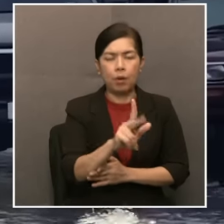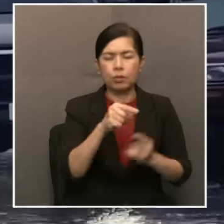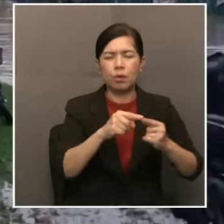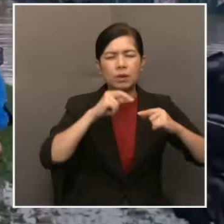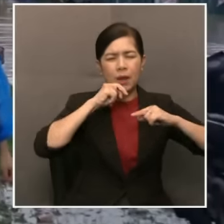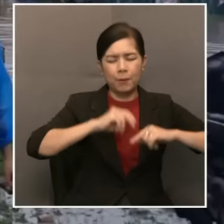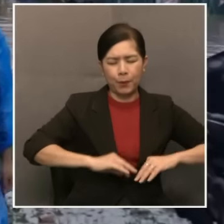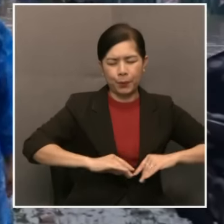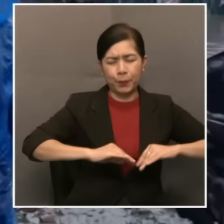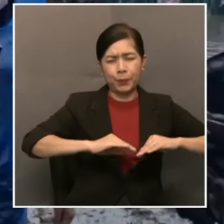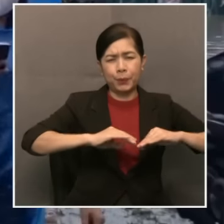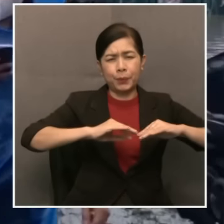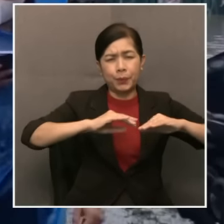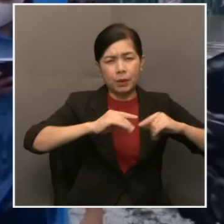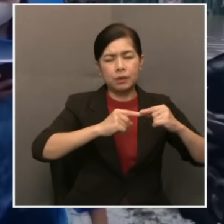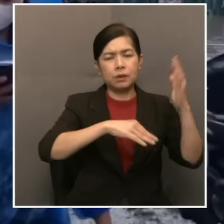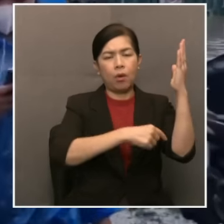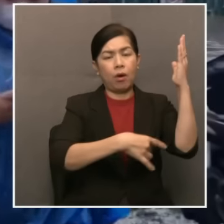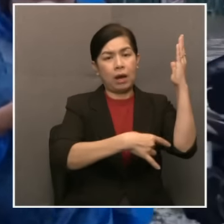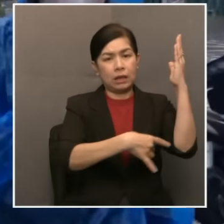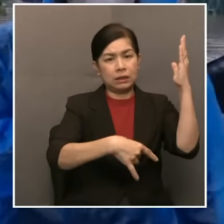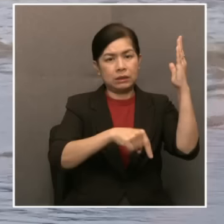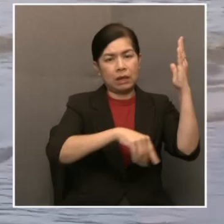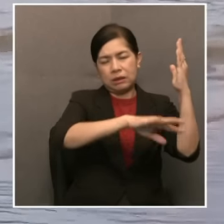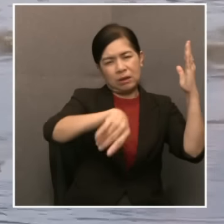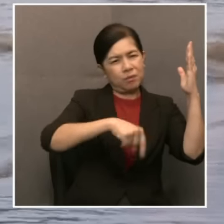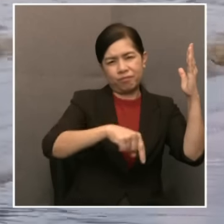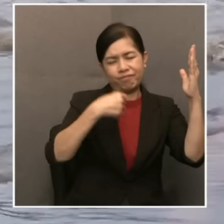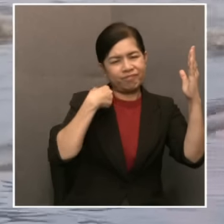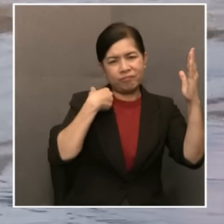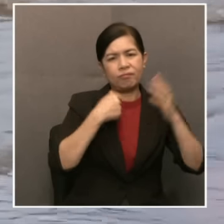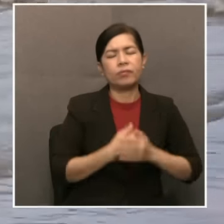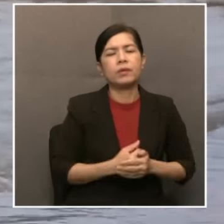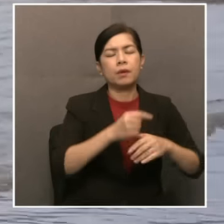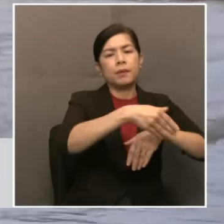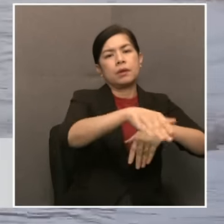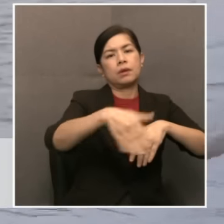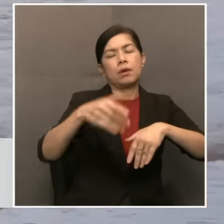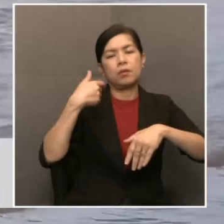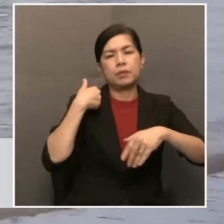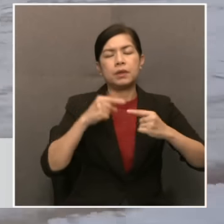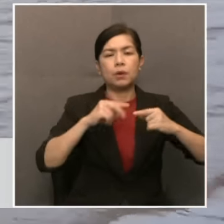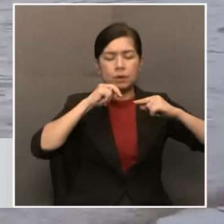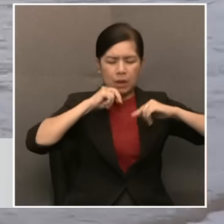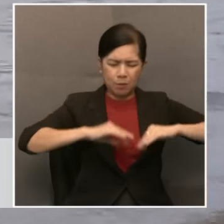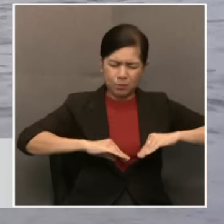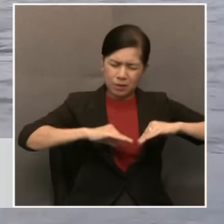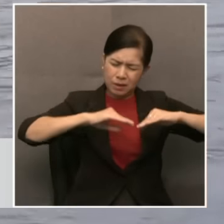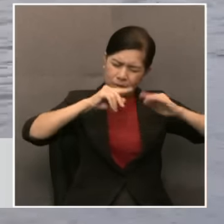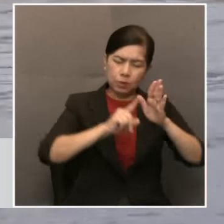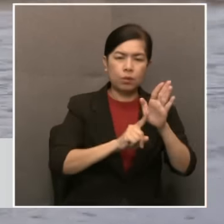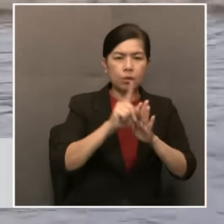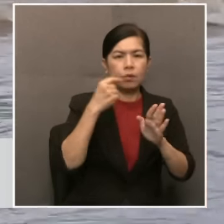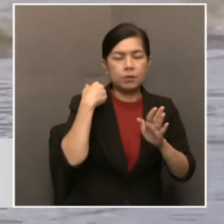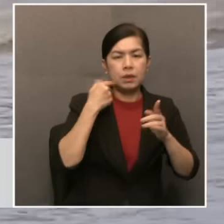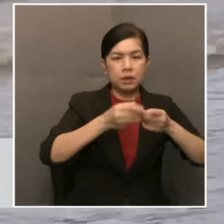วมพื้นที่โซนหาดใหญ่ในทั้งหมดแล้วซึ่งเป็นโซนที่อยู่ชั้นนอกของตัวเมืองหาดใหญ่ระดับน้ำเพิ่มสูงขึ้นเรื่อยๆถนน